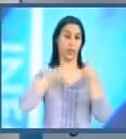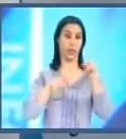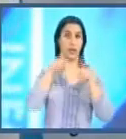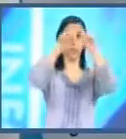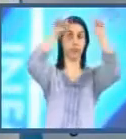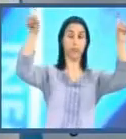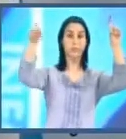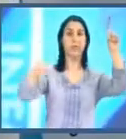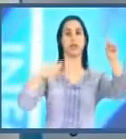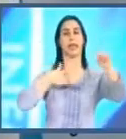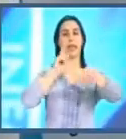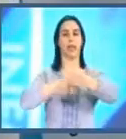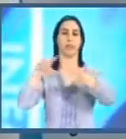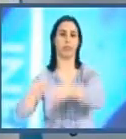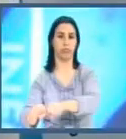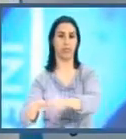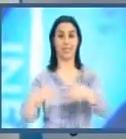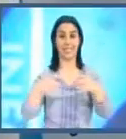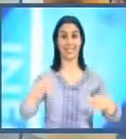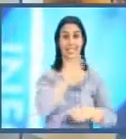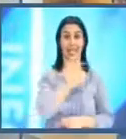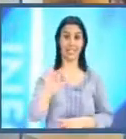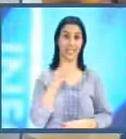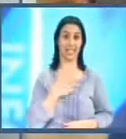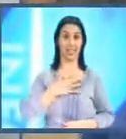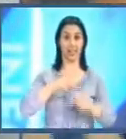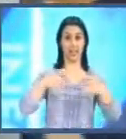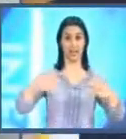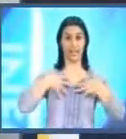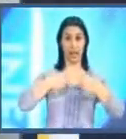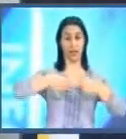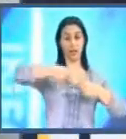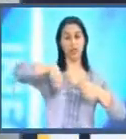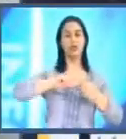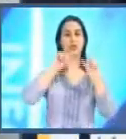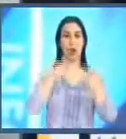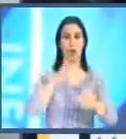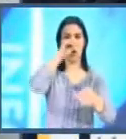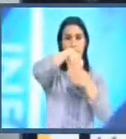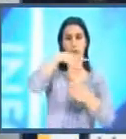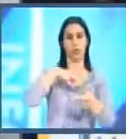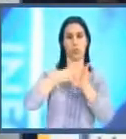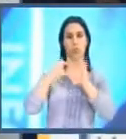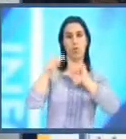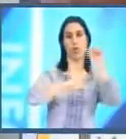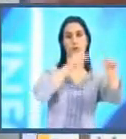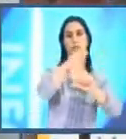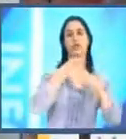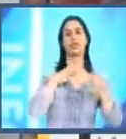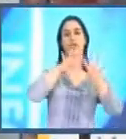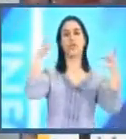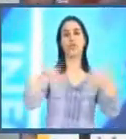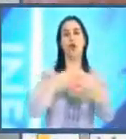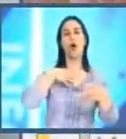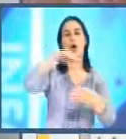visita. La implantació de la targeta sanitària a l'Hospital de Viladecans forma part d'un procés d'informatització que s'està duent a terme al